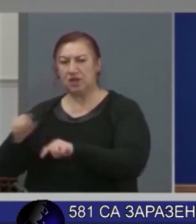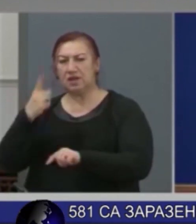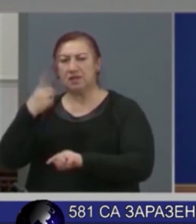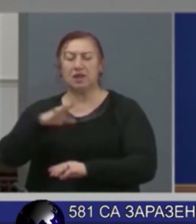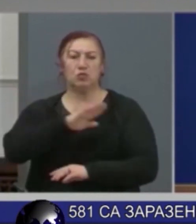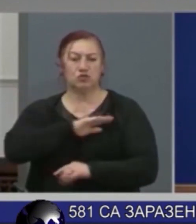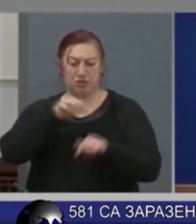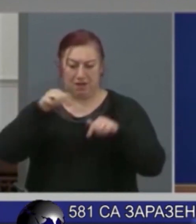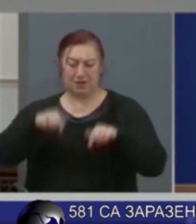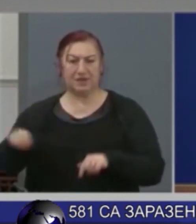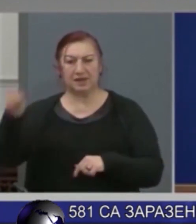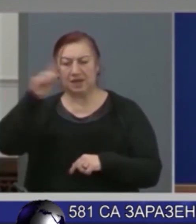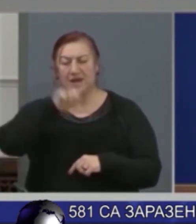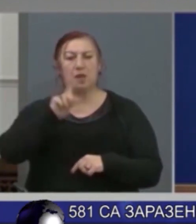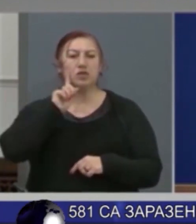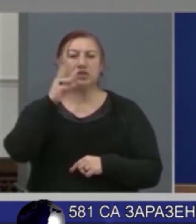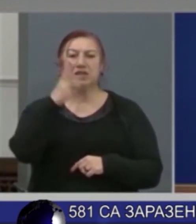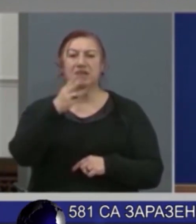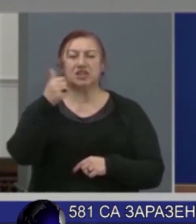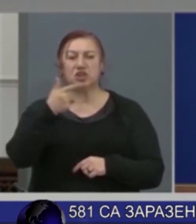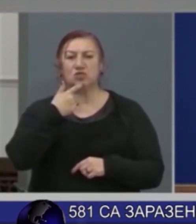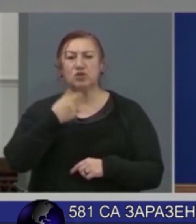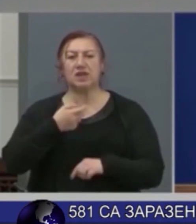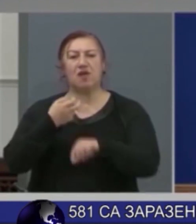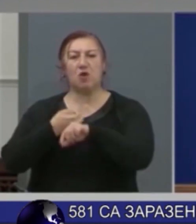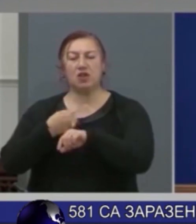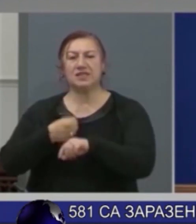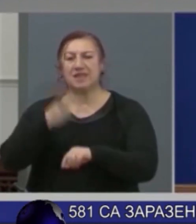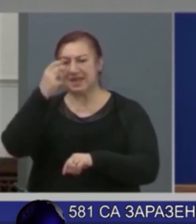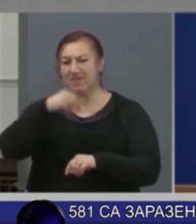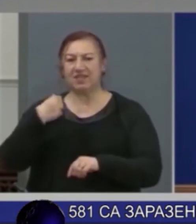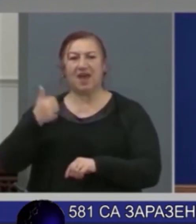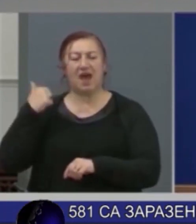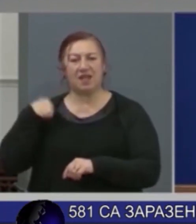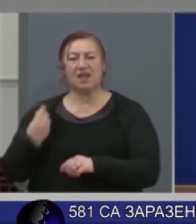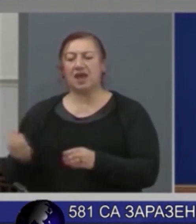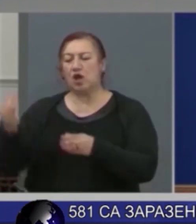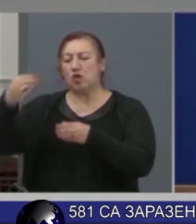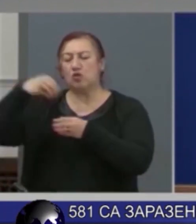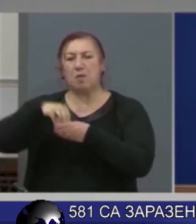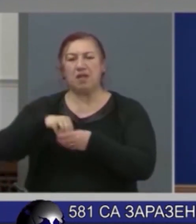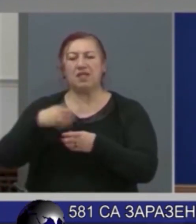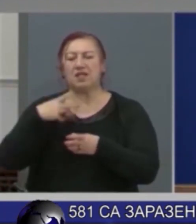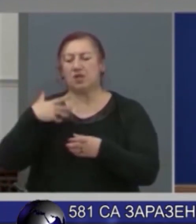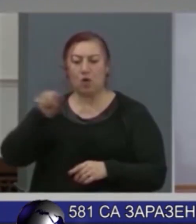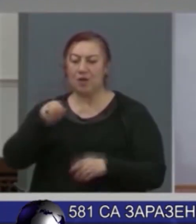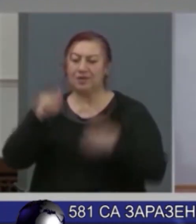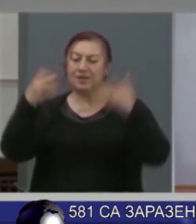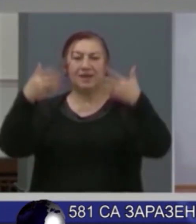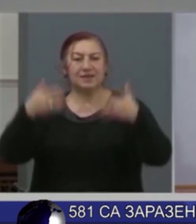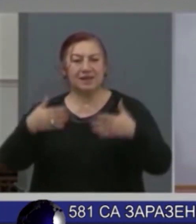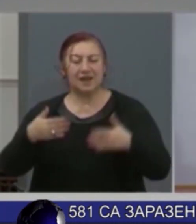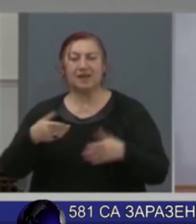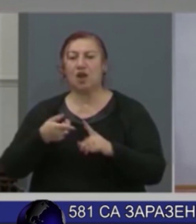страната е 23 мъдуши, като средната възраст е 65 години. Излекуваните от коронавирус са 42-ма.